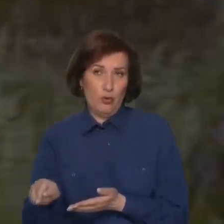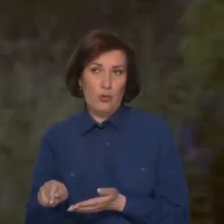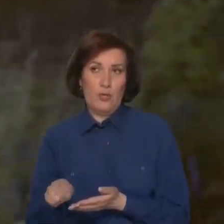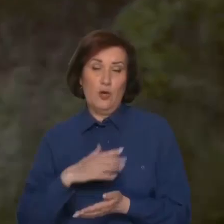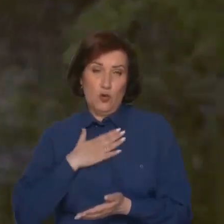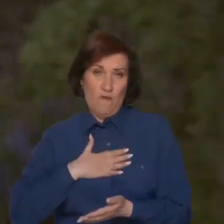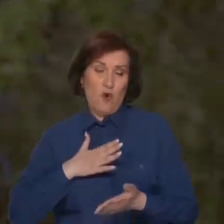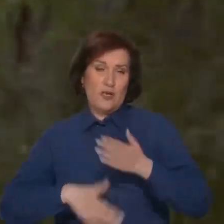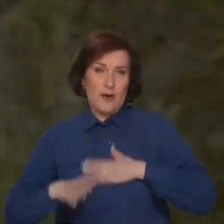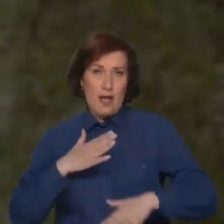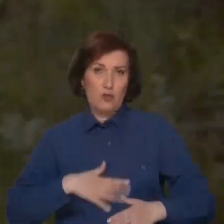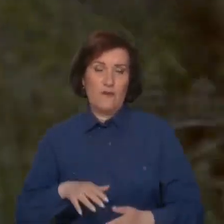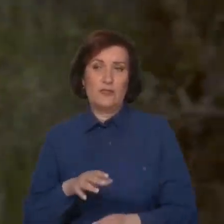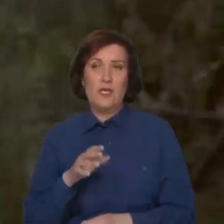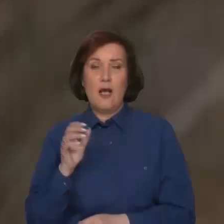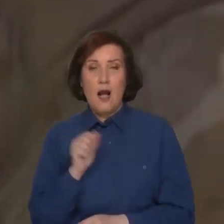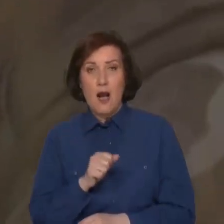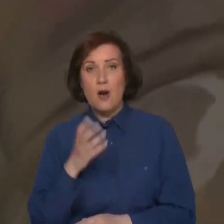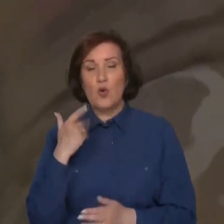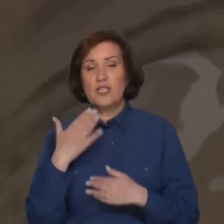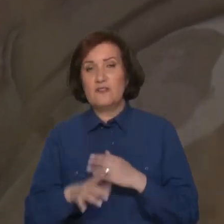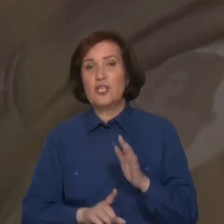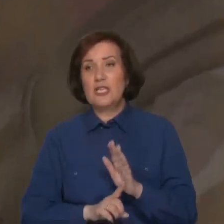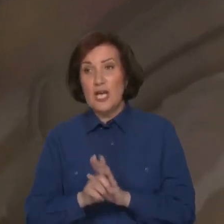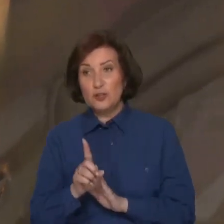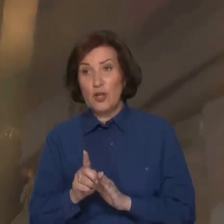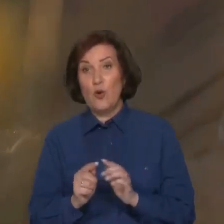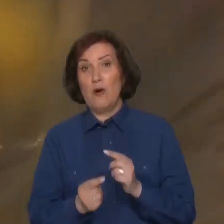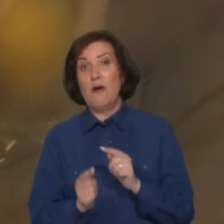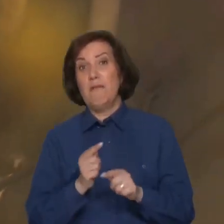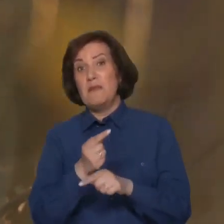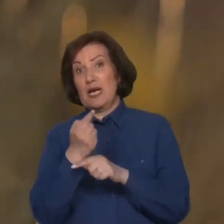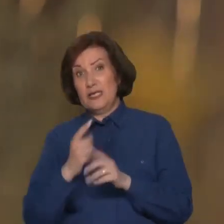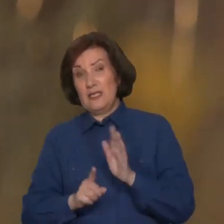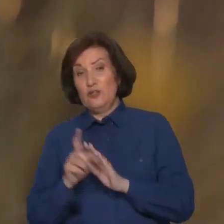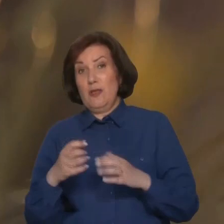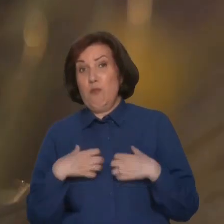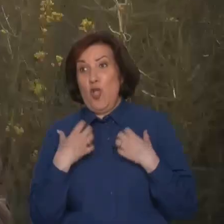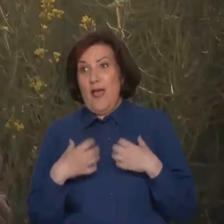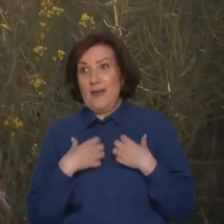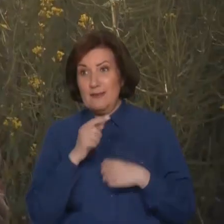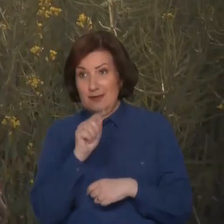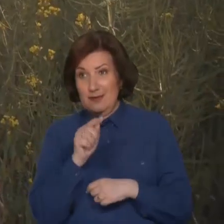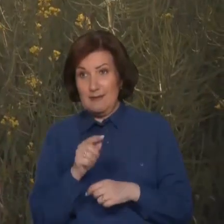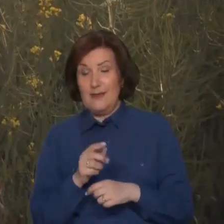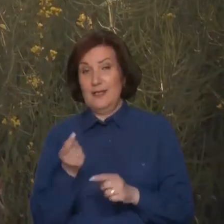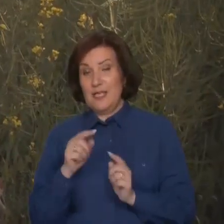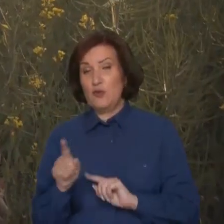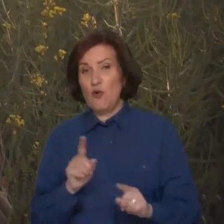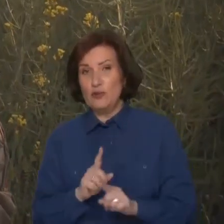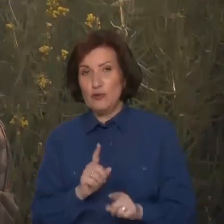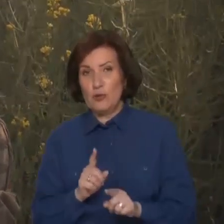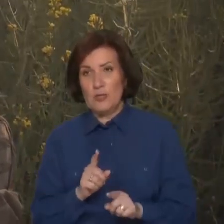Вони доволі радувалися. А коли вже почало прилітати, вони вже почали боятися по чуть-чуть. З-за того,